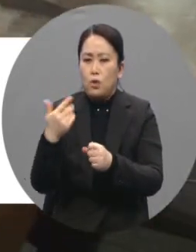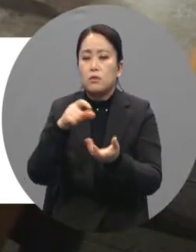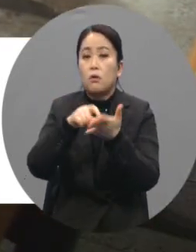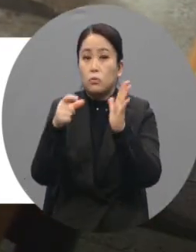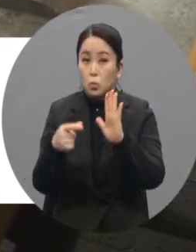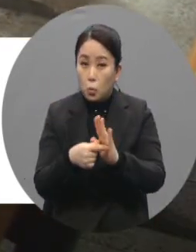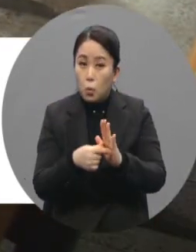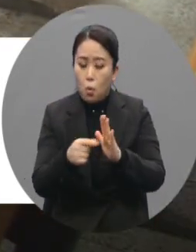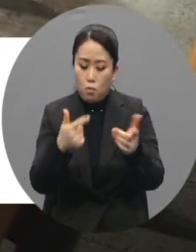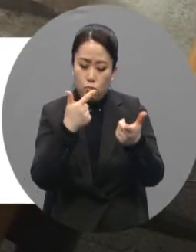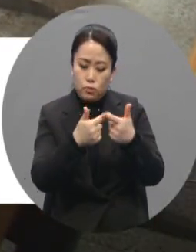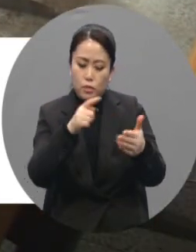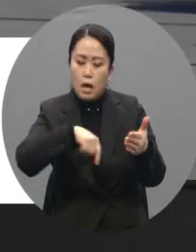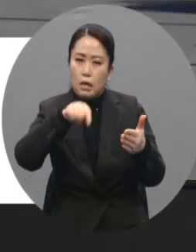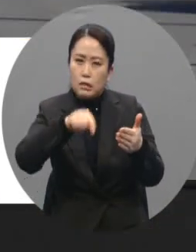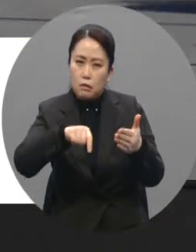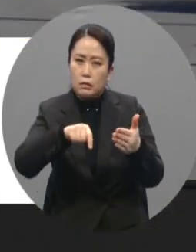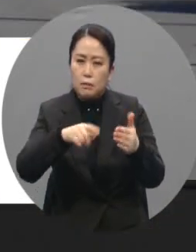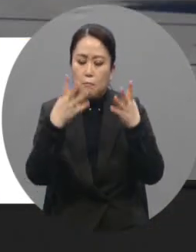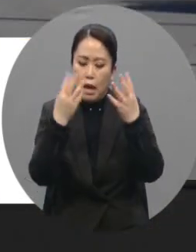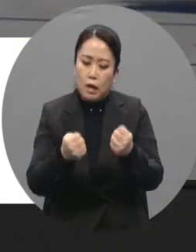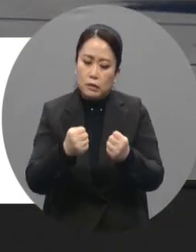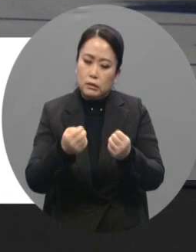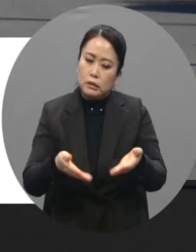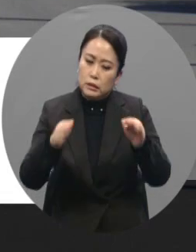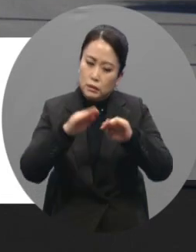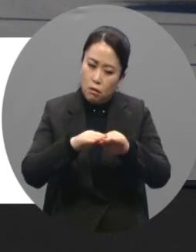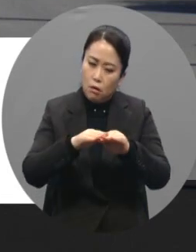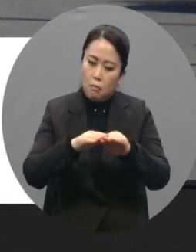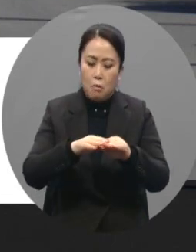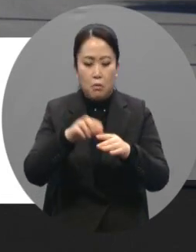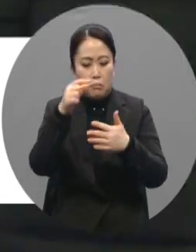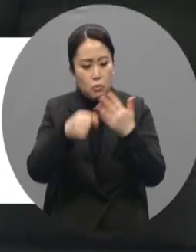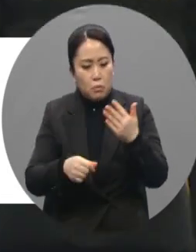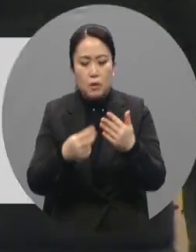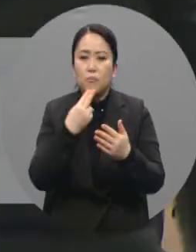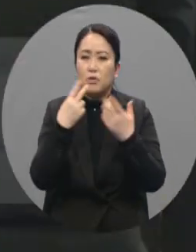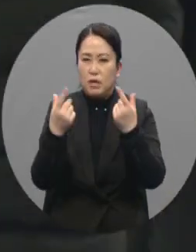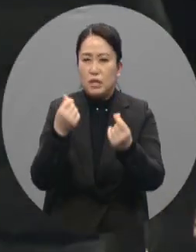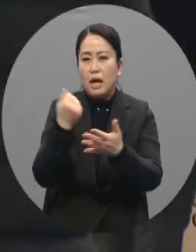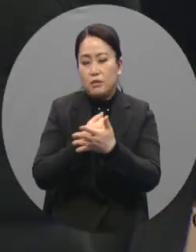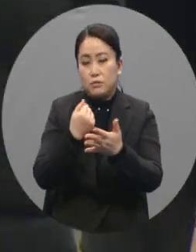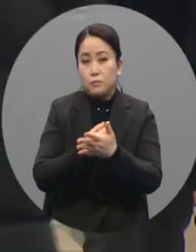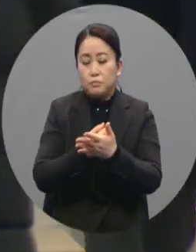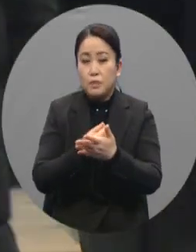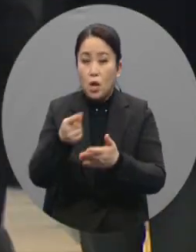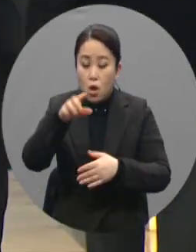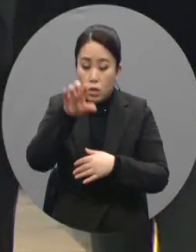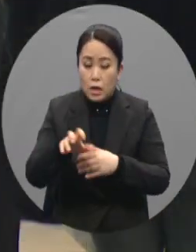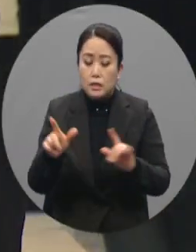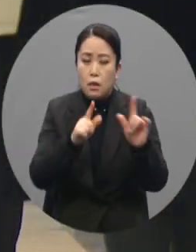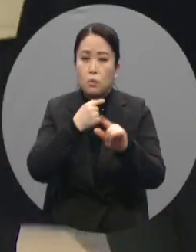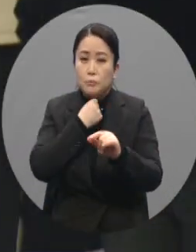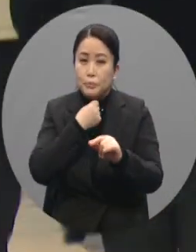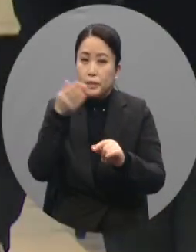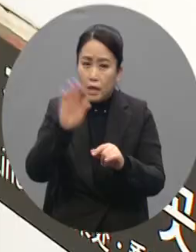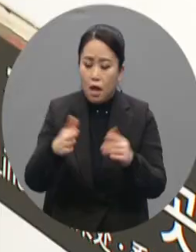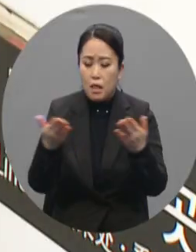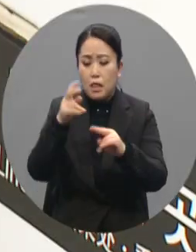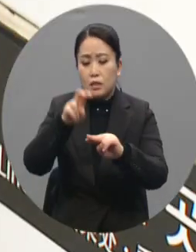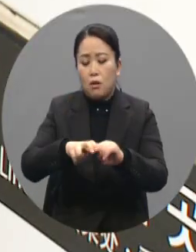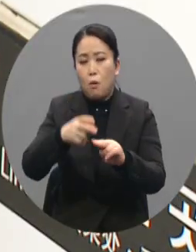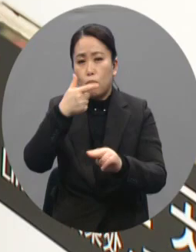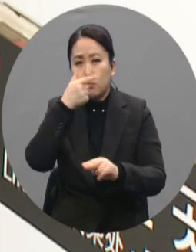또한 많은 인프라가 형성되지 못하고 있다는 점에 큰 아쉬움을 가지고 있습니다. 여기 살고 싶은데 일터가